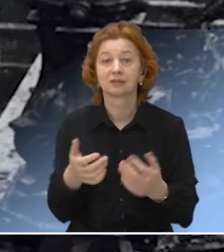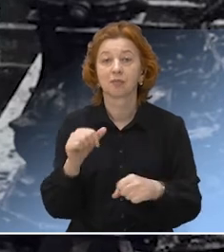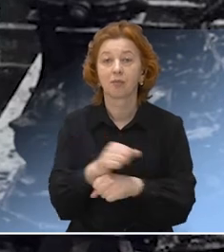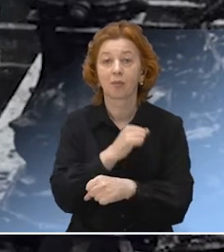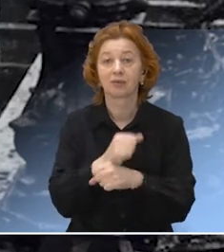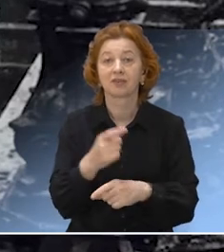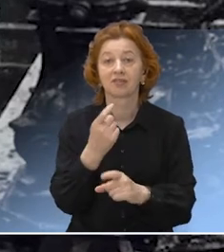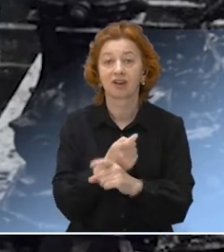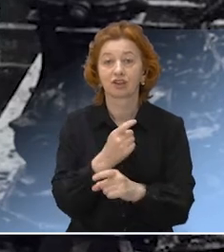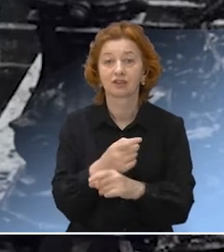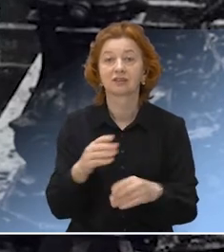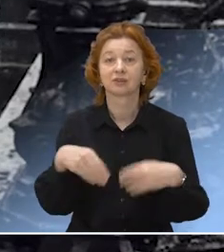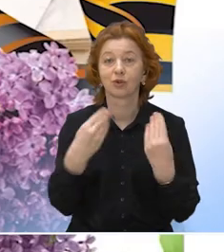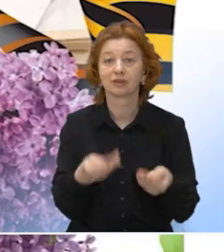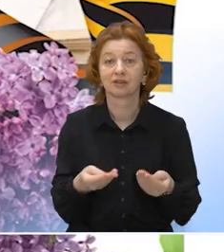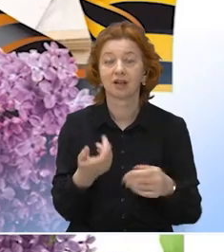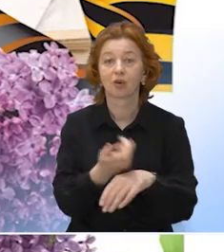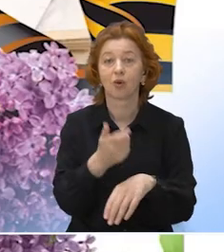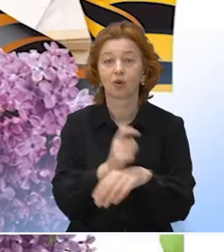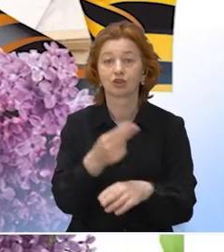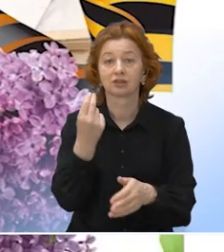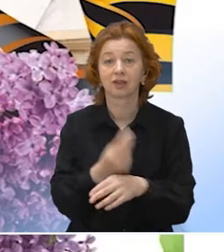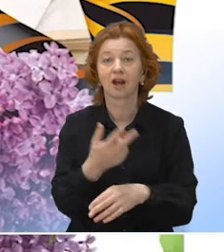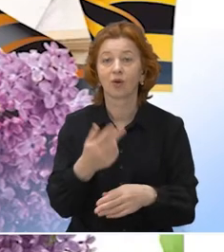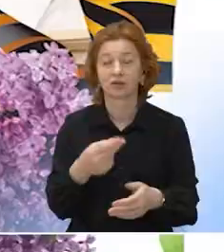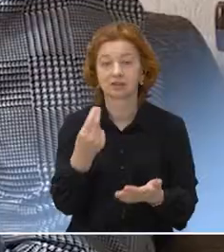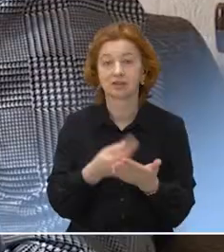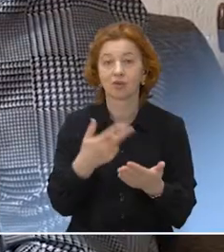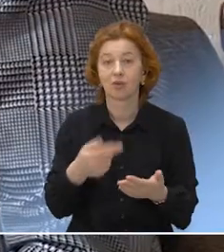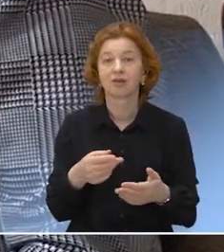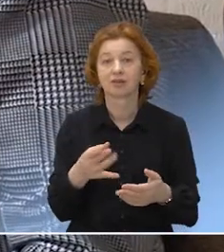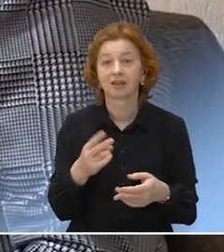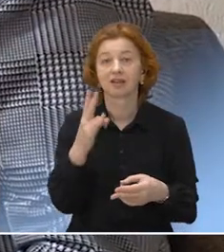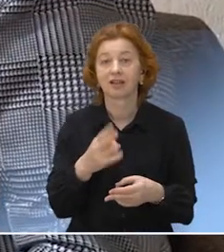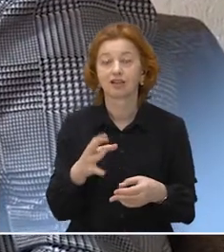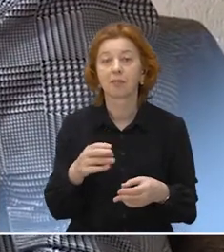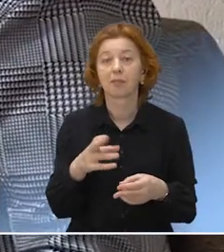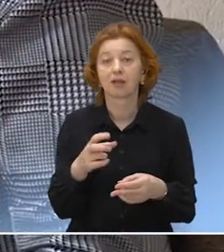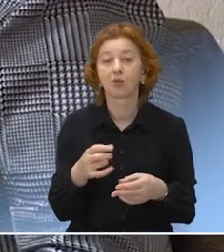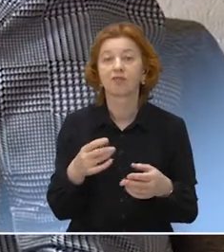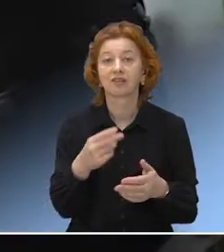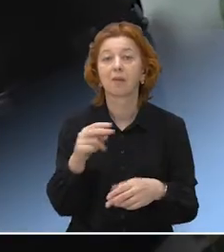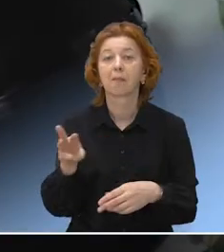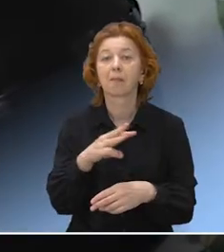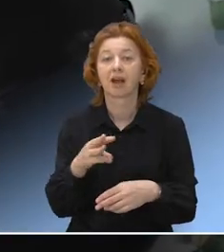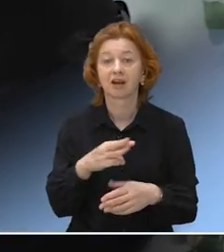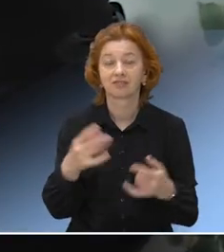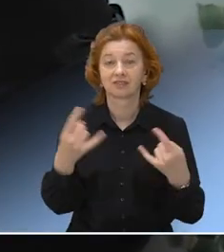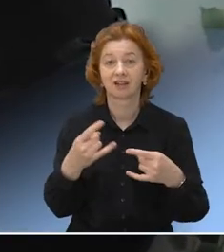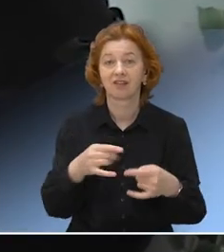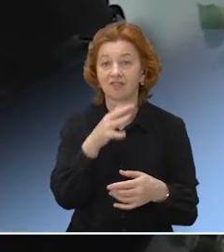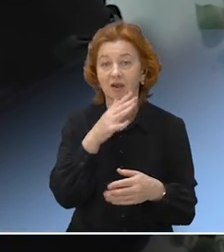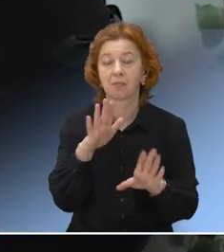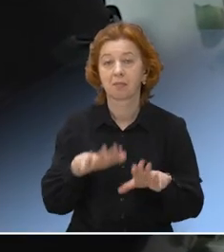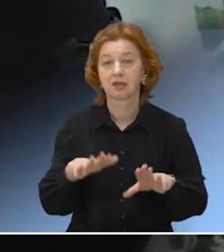им победа над фашистами досталась очень дорогой ценой. Надежда Шевякова, Виталий Платонов, Миллеровский телеканал